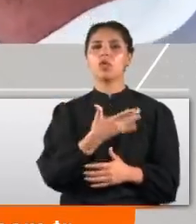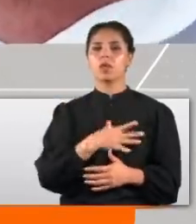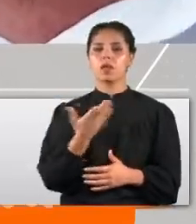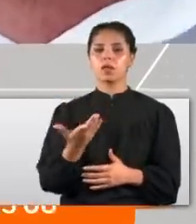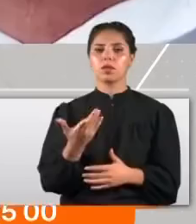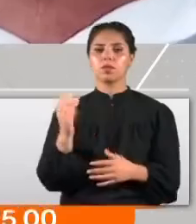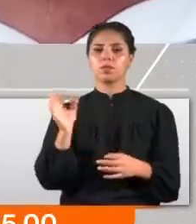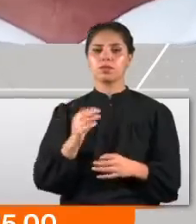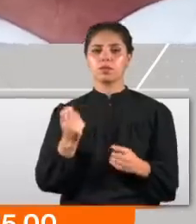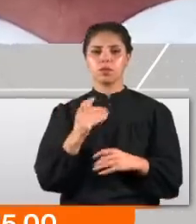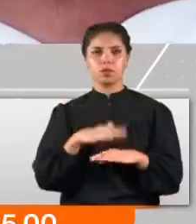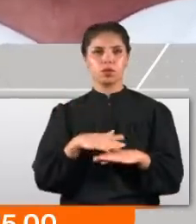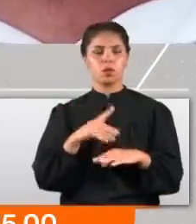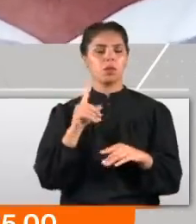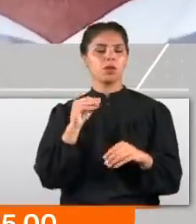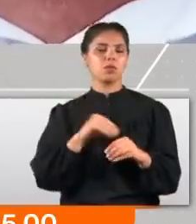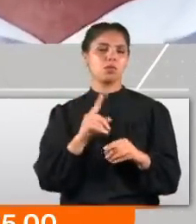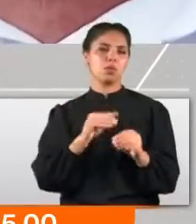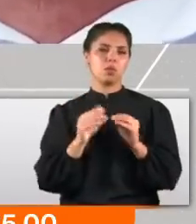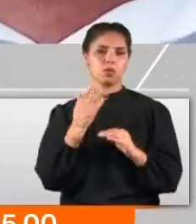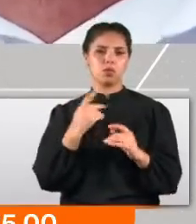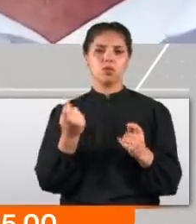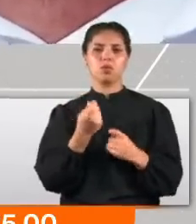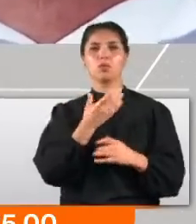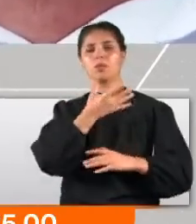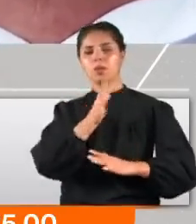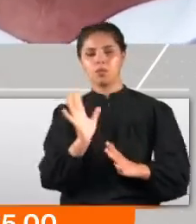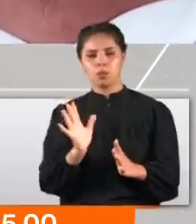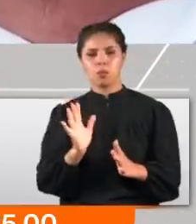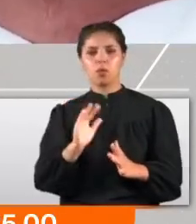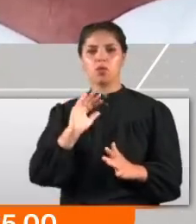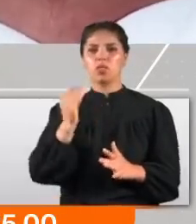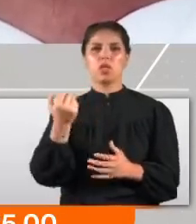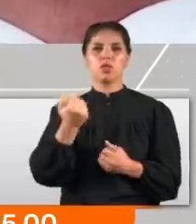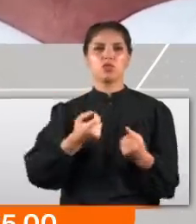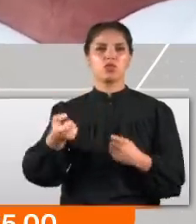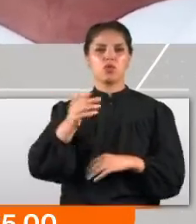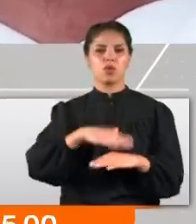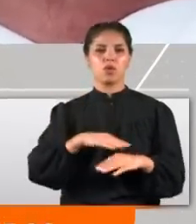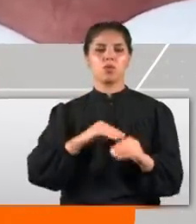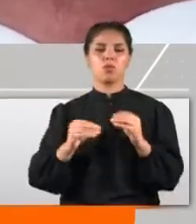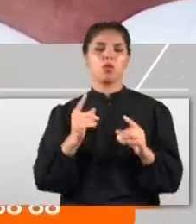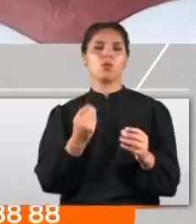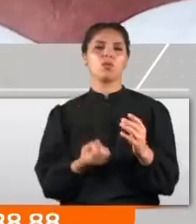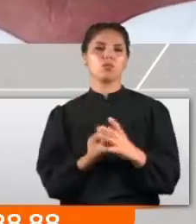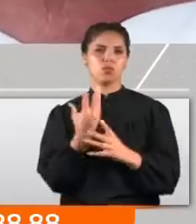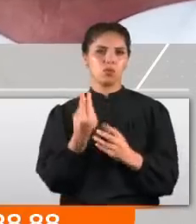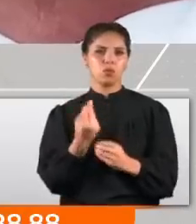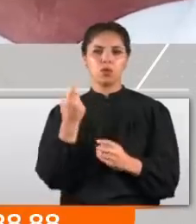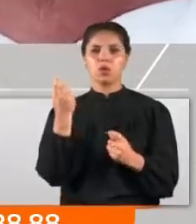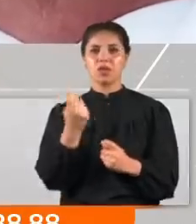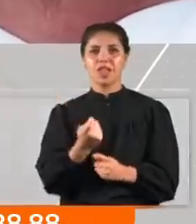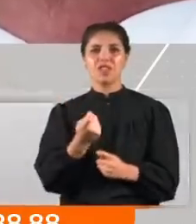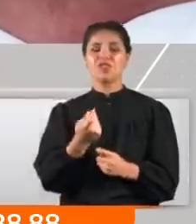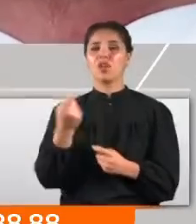şu anda işini yapan için sıkıntı yok. İşini bilmeyip taksicilik yapan kişilerden sorun yaşanıyor. Bu da gerçekten işini